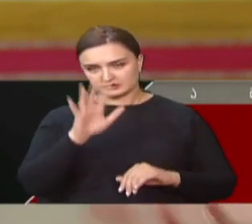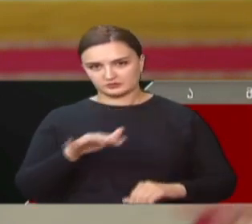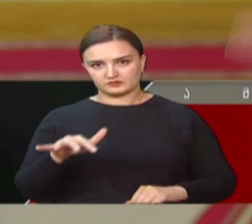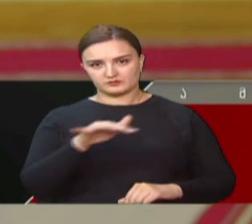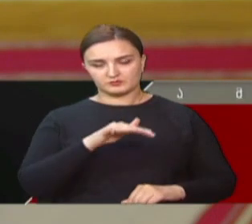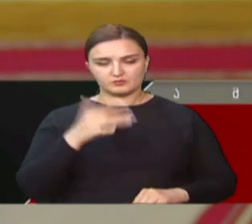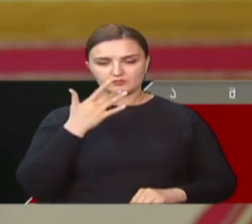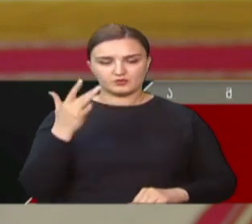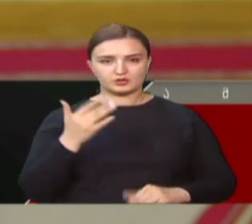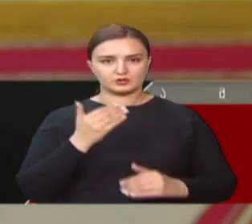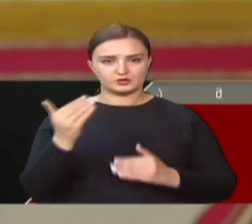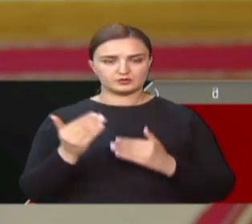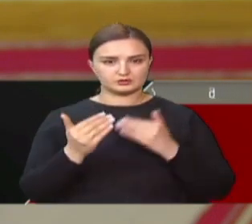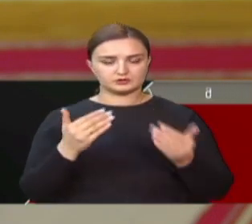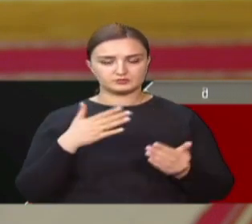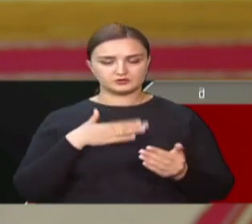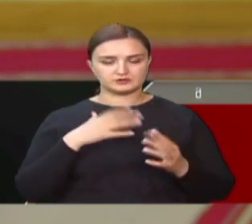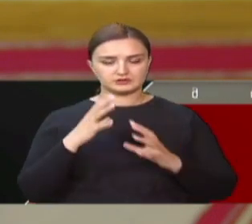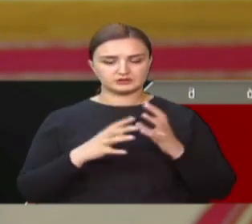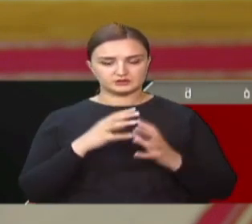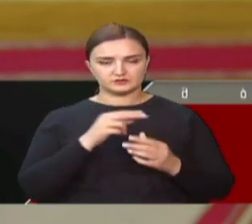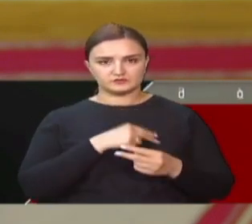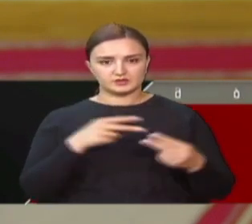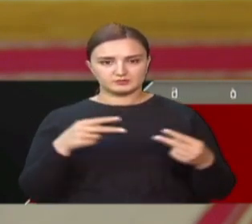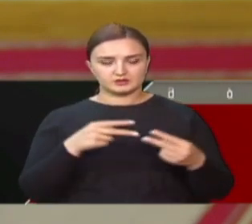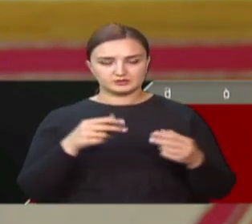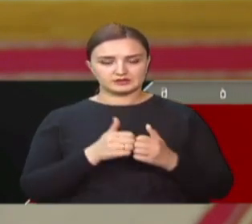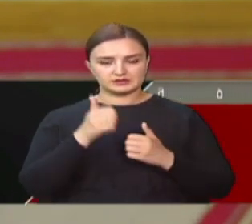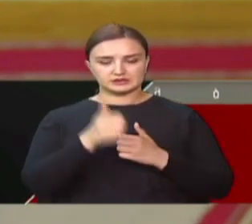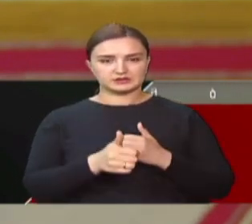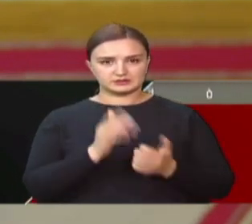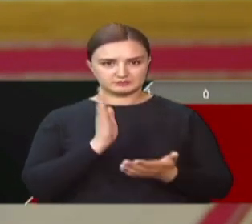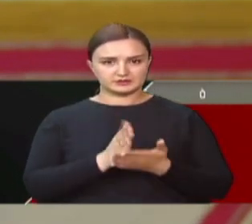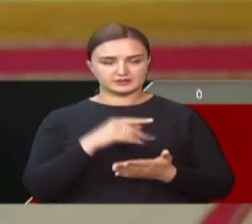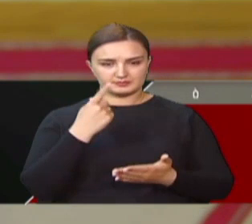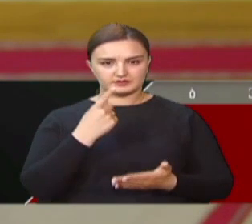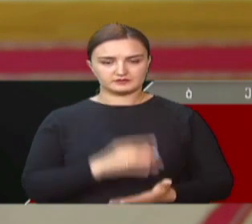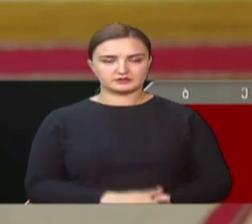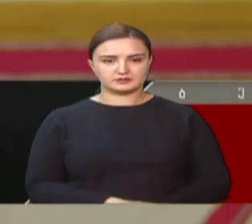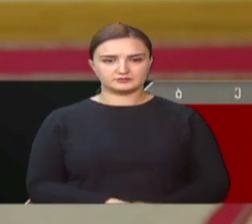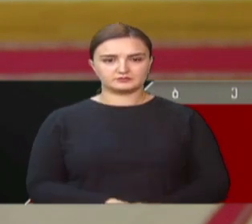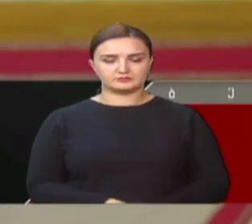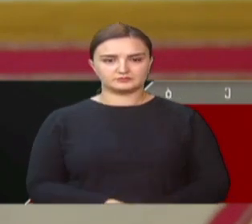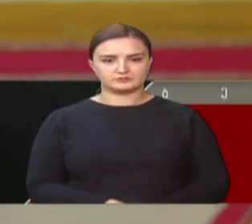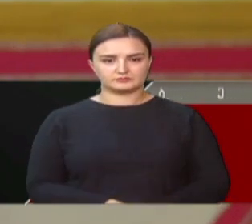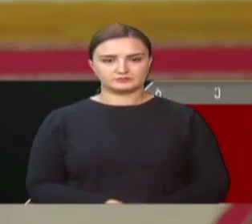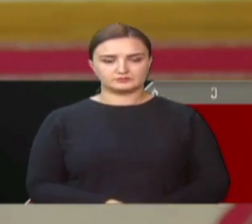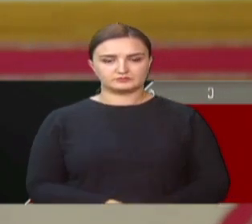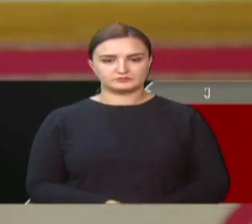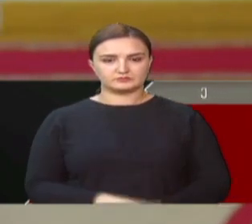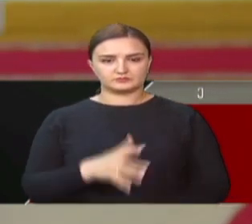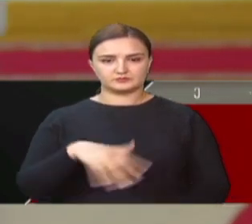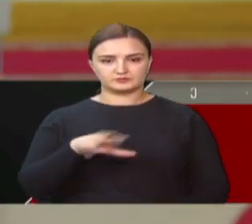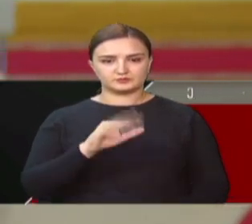სექტორის, პოლიტიკოსების, ჩვენი საერთაშორისო პარტნიორების, რომლებმაც წინასწარ აი პირდაპირ თქვეს, რომ ყველას დაეკისრება